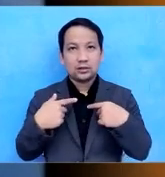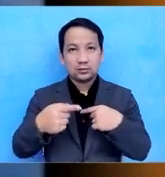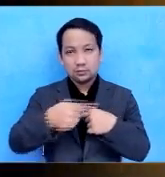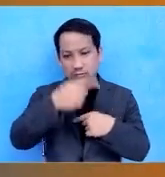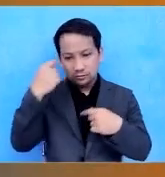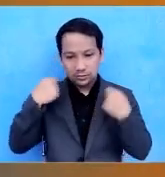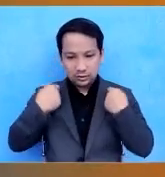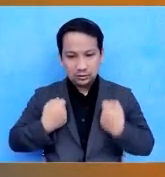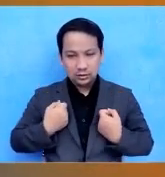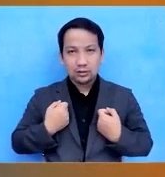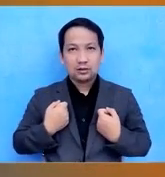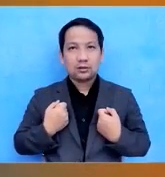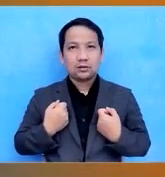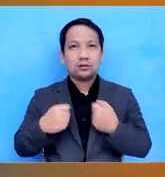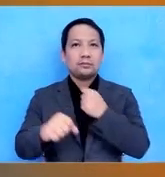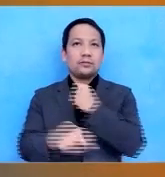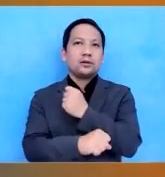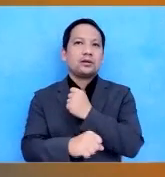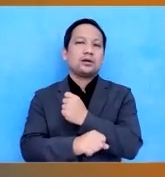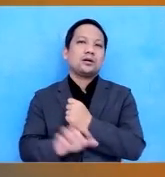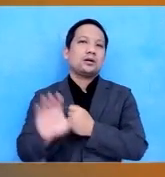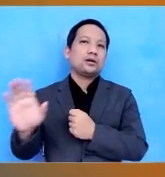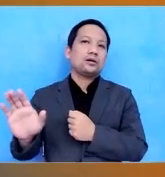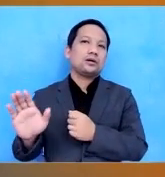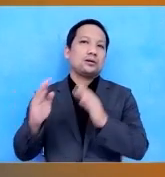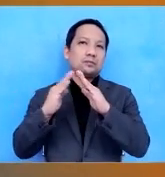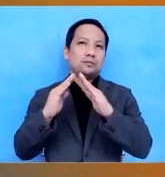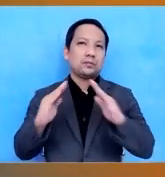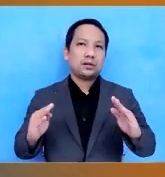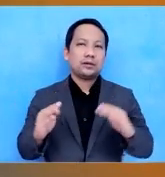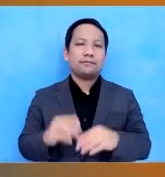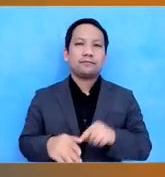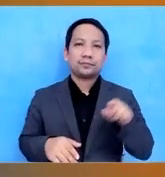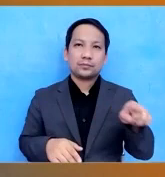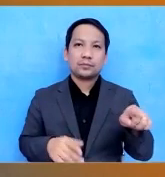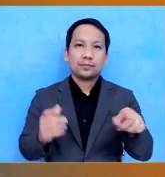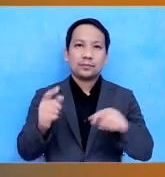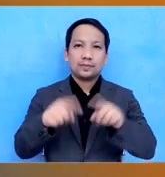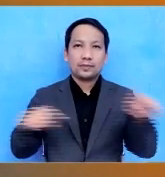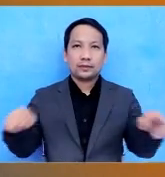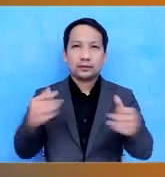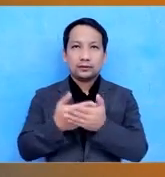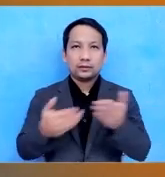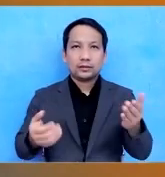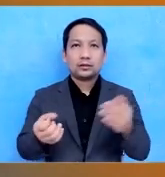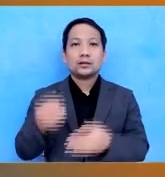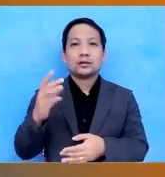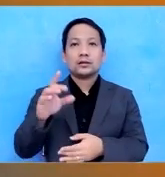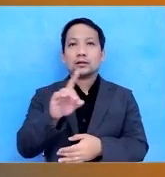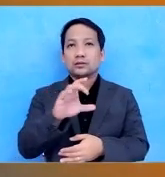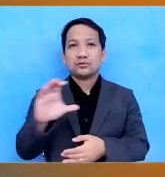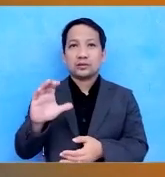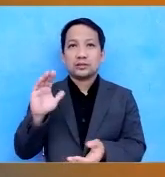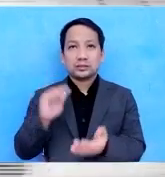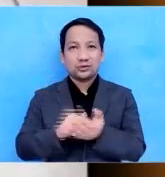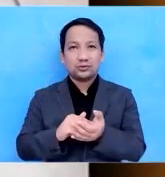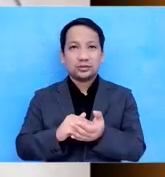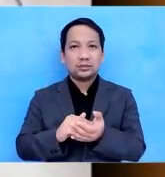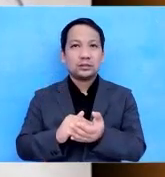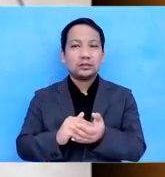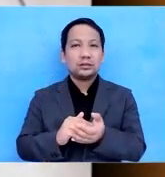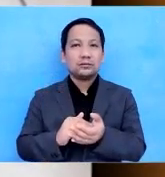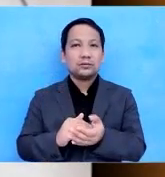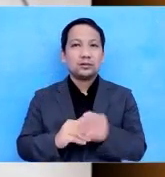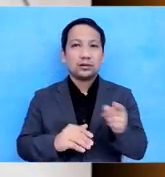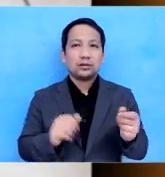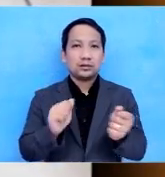bag. Pinagnakawan na pala niya ang bahay. Natangay ang iba't ibang gamit na halos 100,000 piso ang halaga.